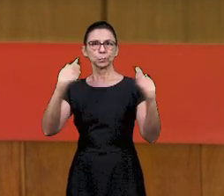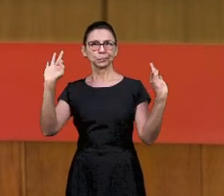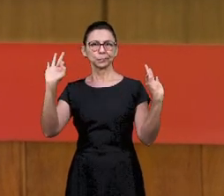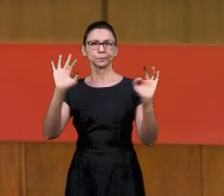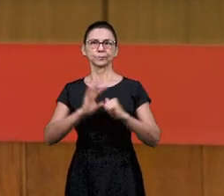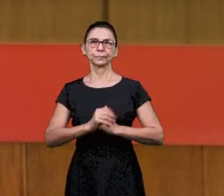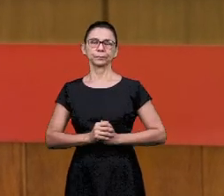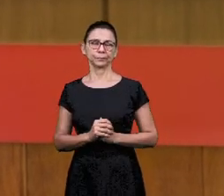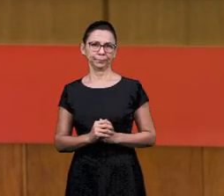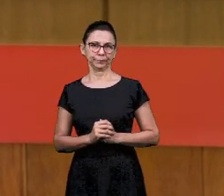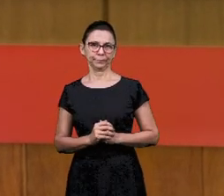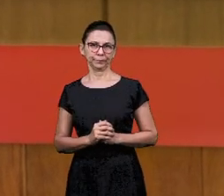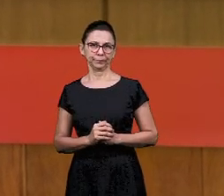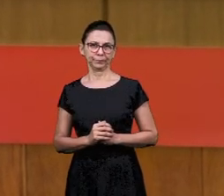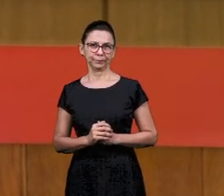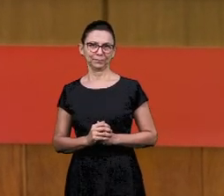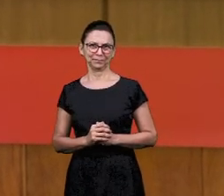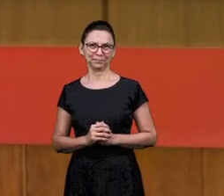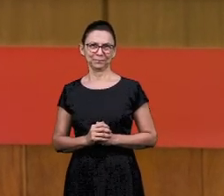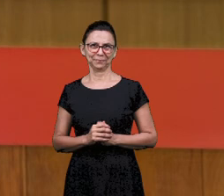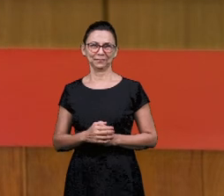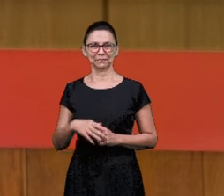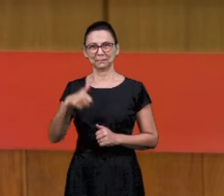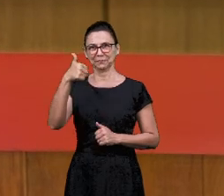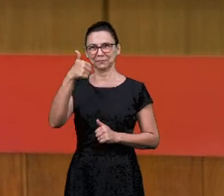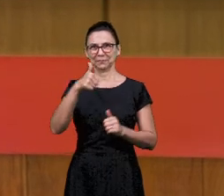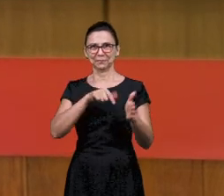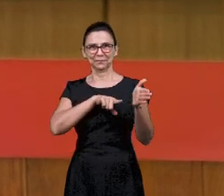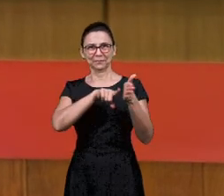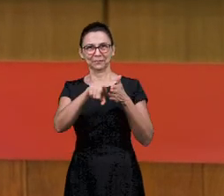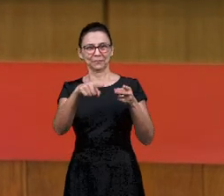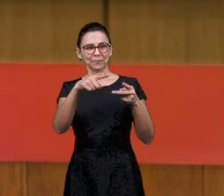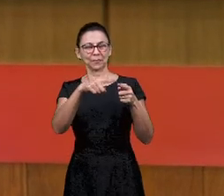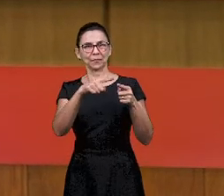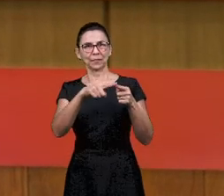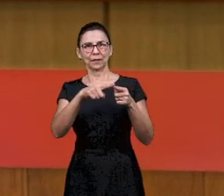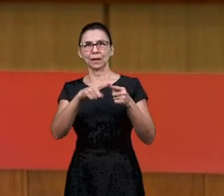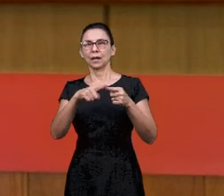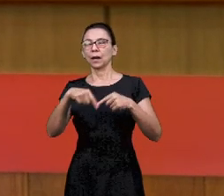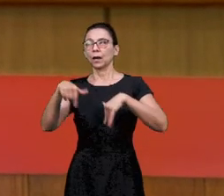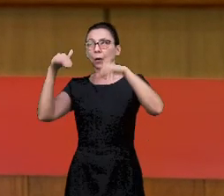ici. Donc, la première question, c'est la suivante. Dans les items obéissance,